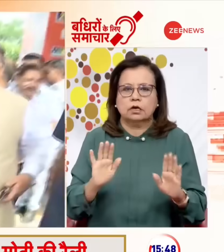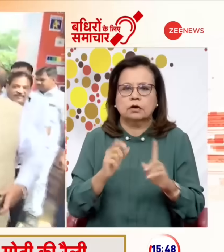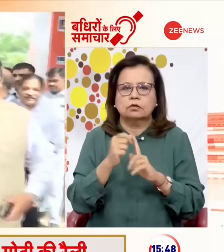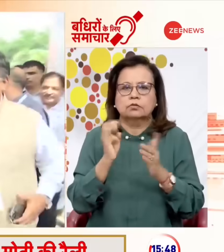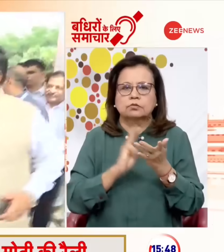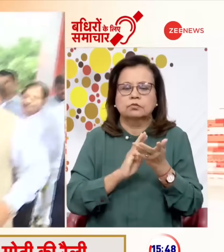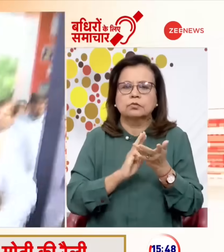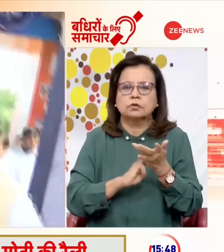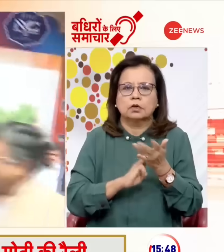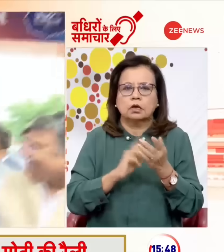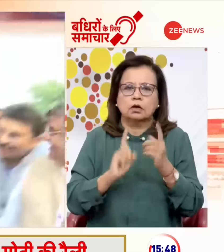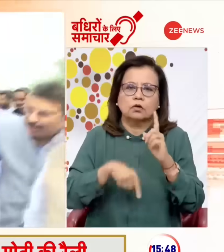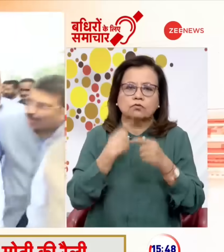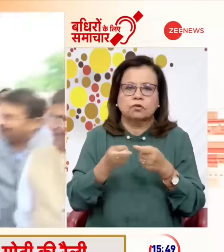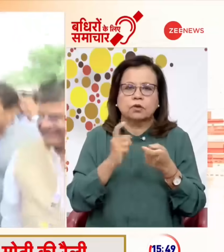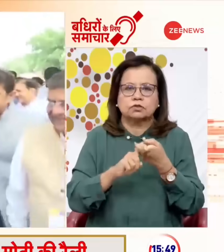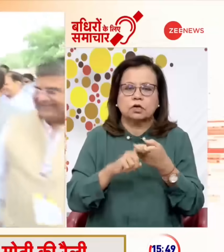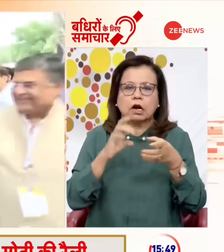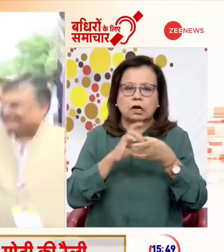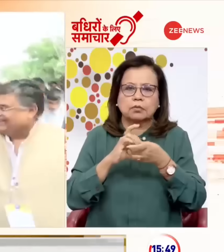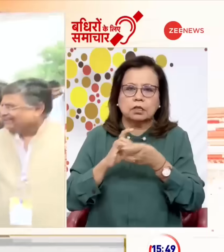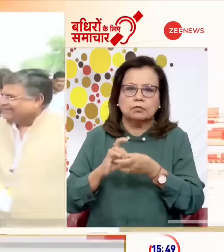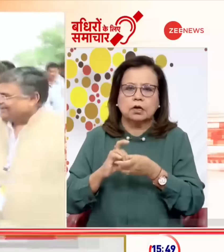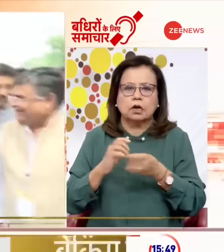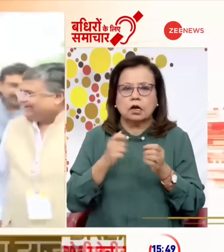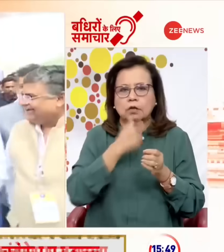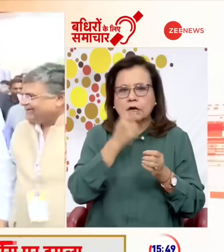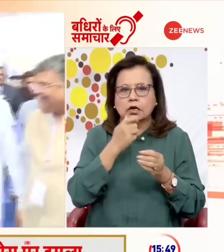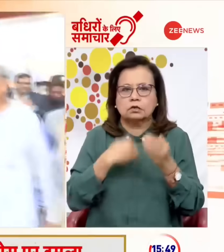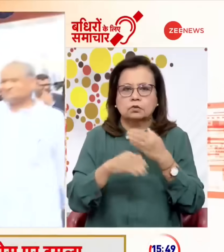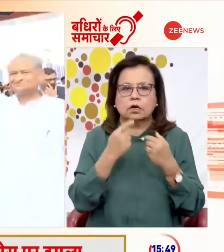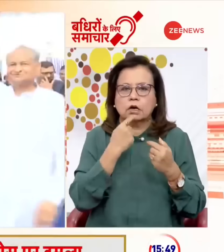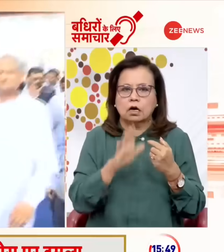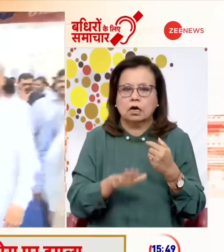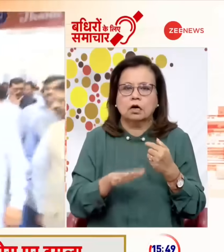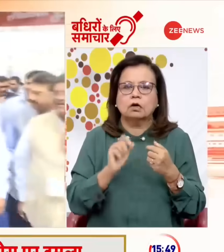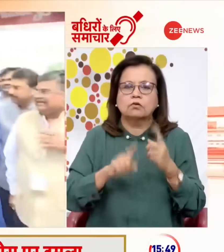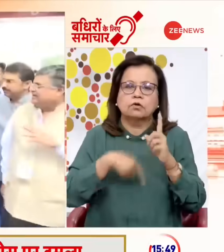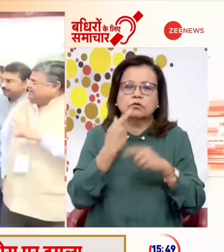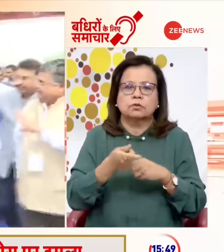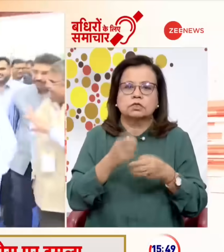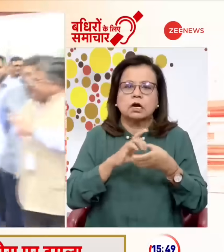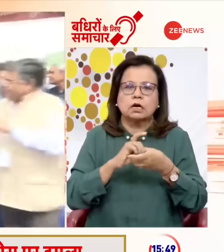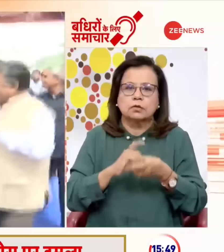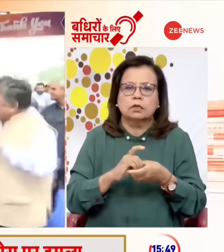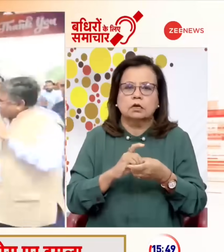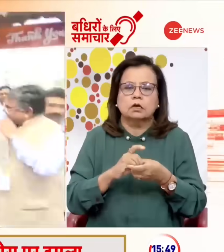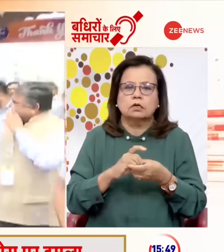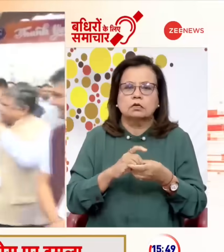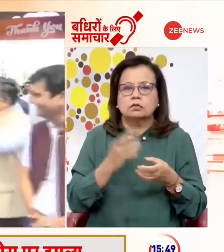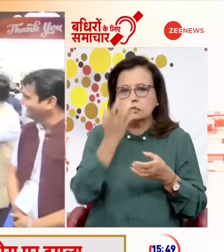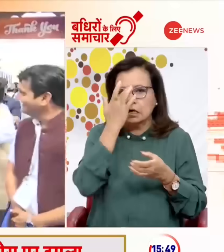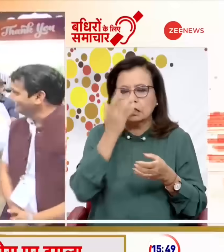है। पीएम ने विपक्षी गठबंधन पर हमला करते हुए कहा कि विपक्षी गठबंधन